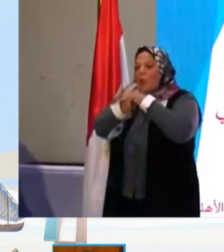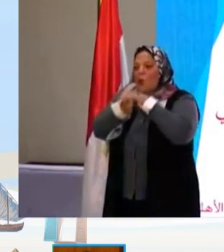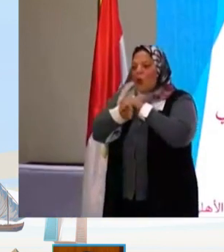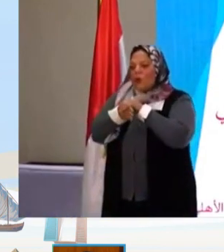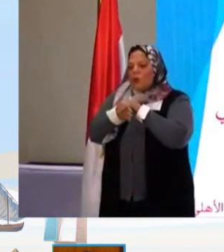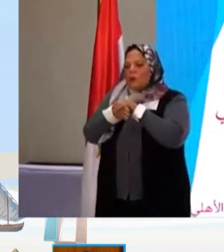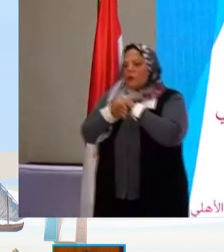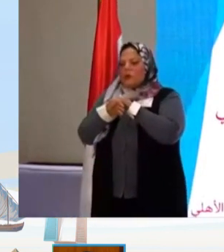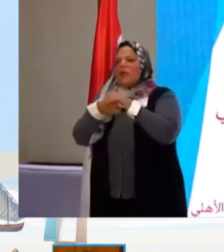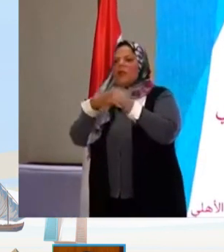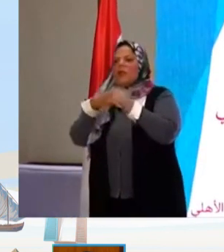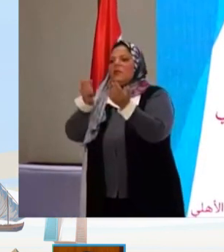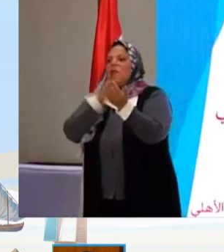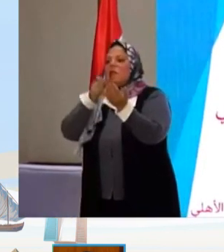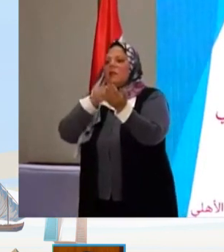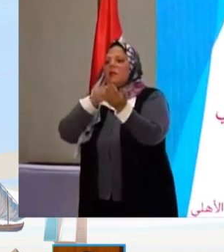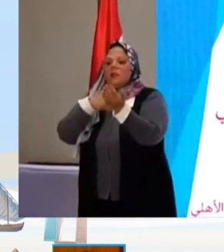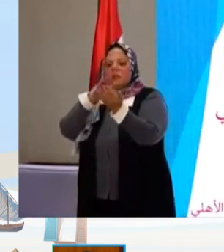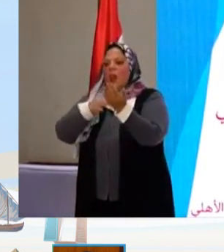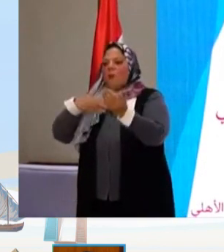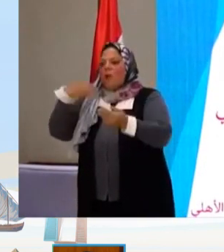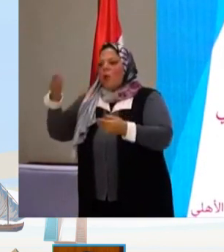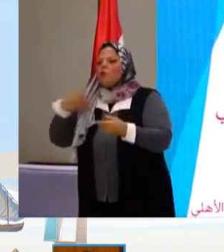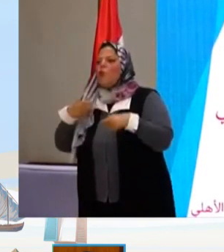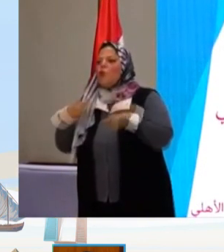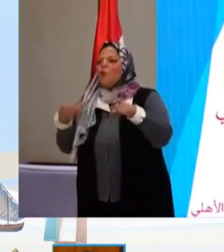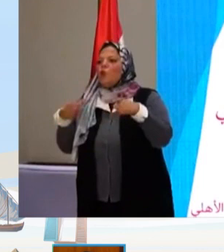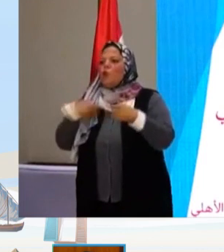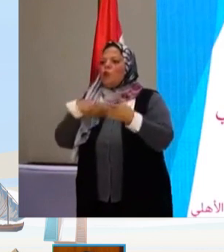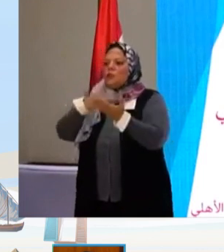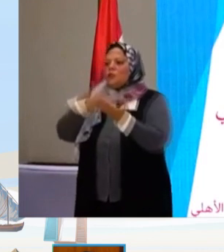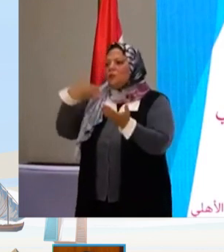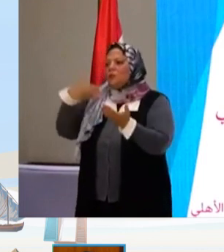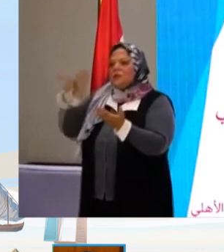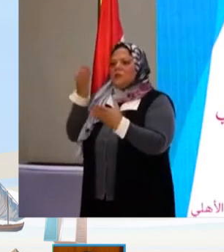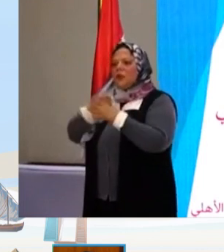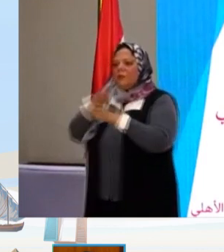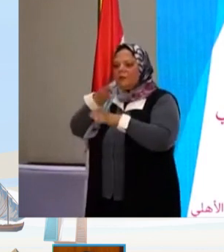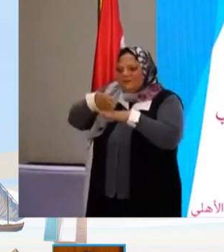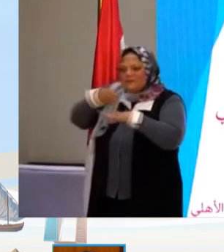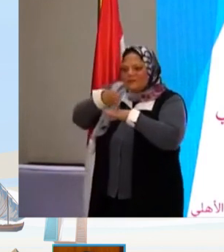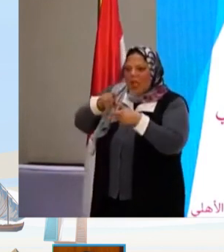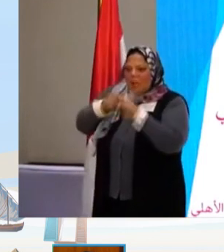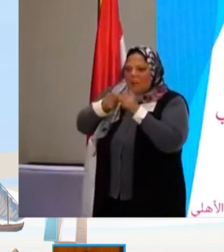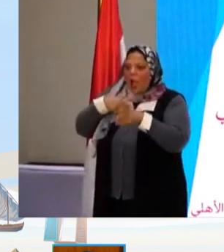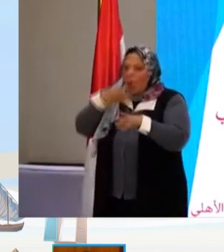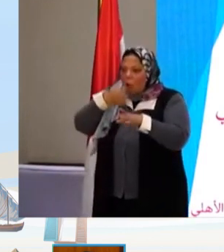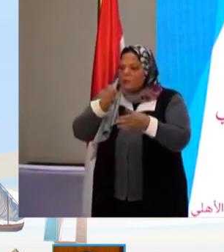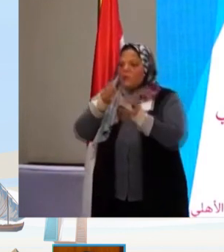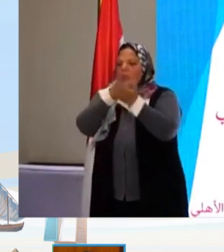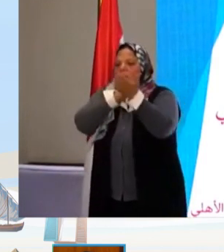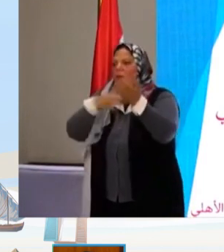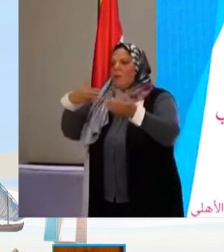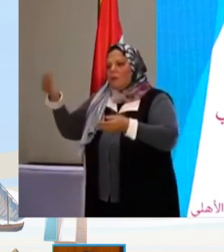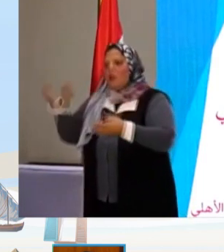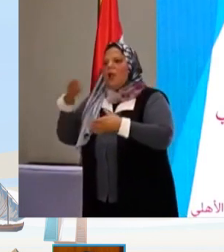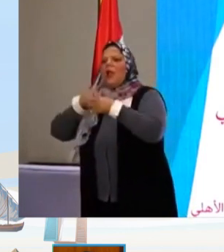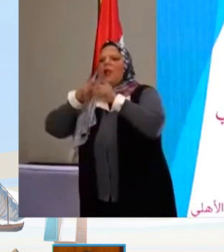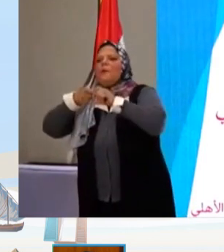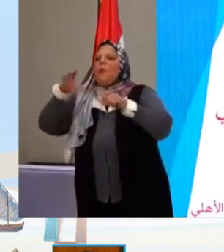النظام الجديد، والتسجيل ورقي والكتروني من خلال المنظومه الالكترونيه اللي اطلقتها وزاره التضامن